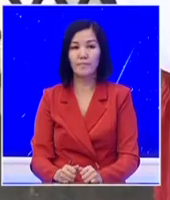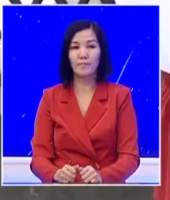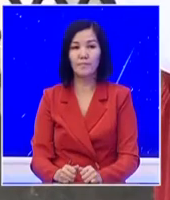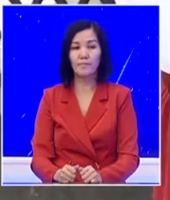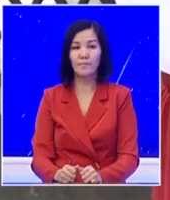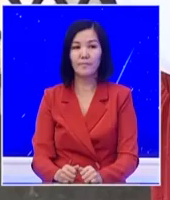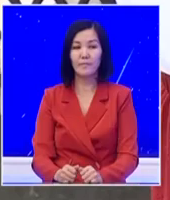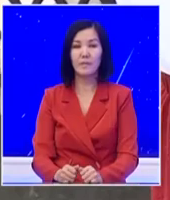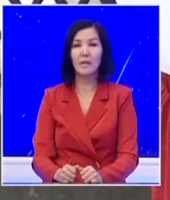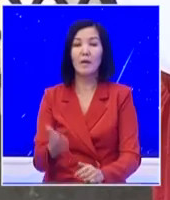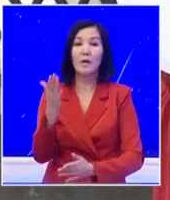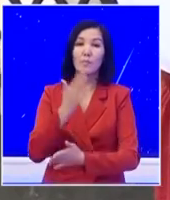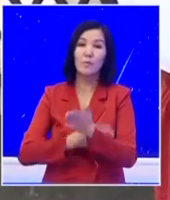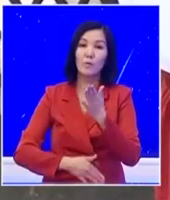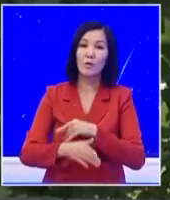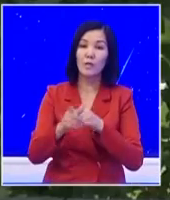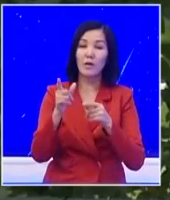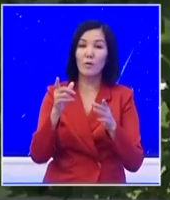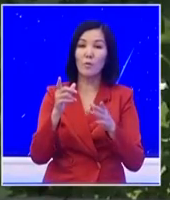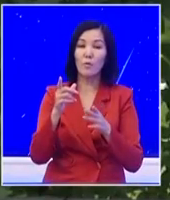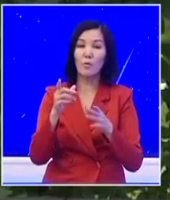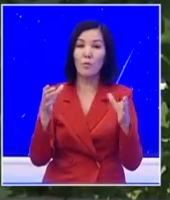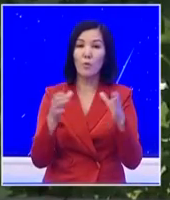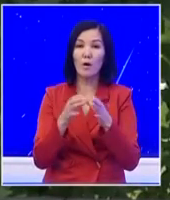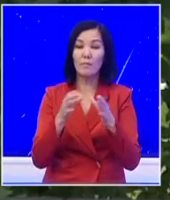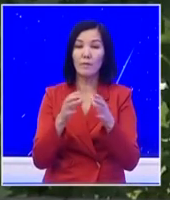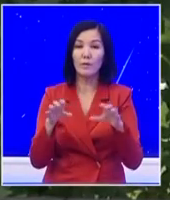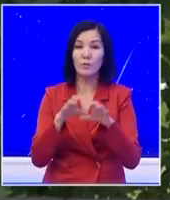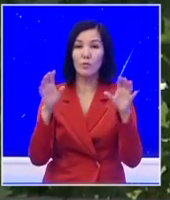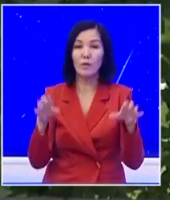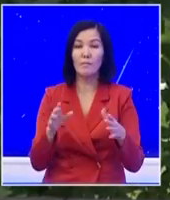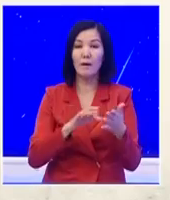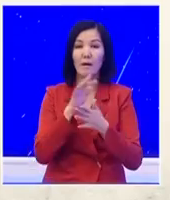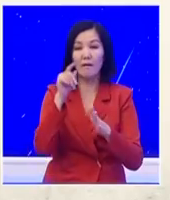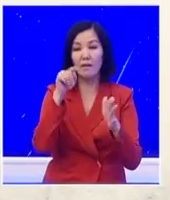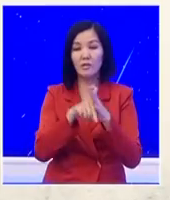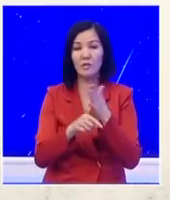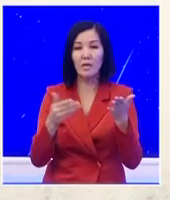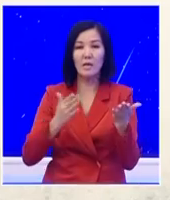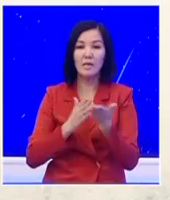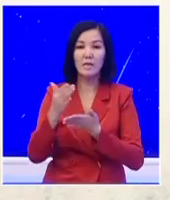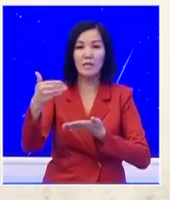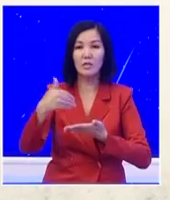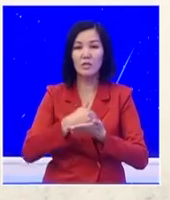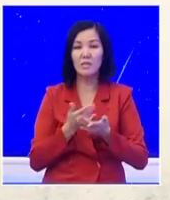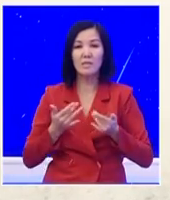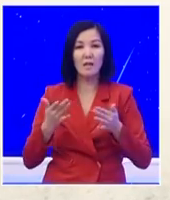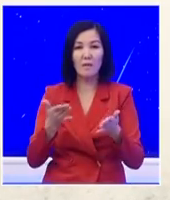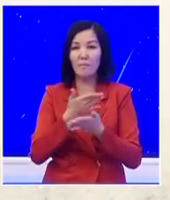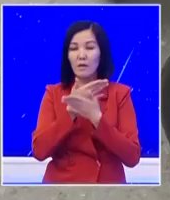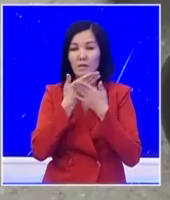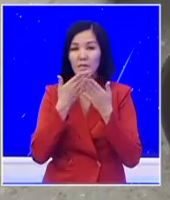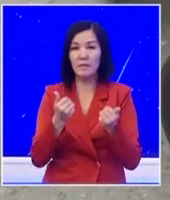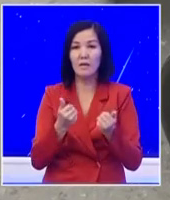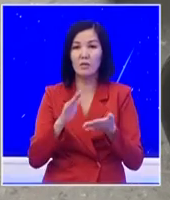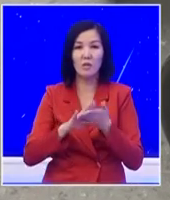Ел қимыл қозғалысы шектеулі мүгедектер қоғамдық бірлестігінің төрайымы қала ішінде кіріс шығыстар талапқа сай емес екенін айтады.